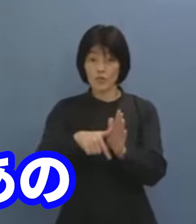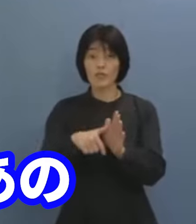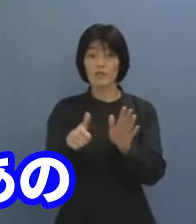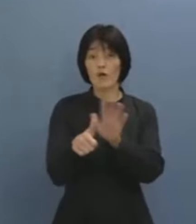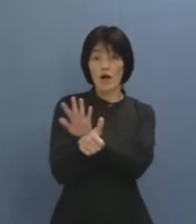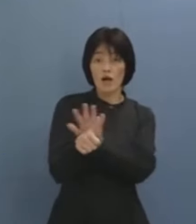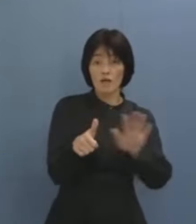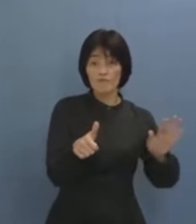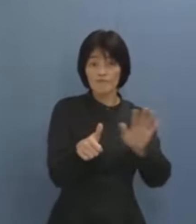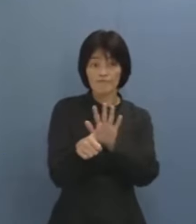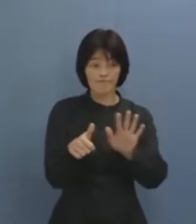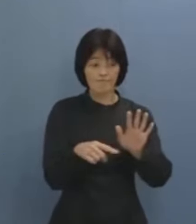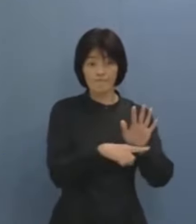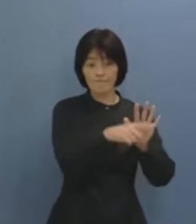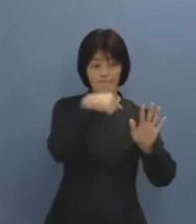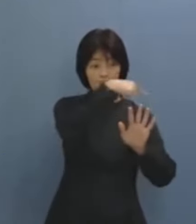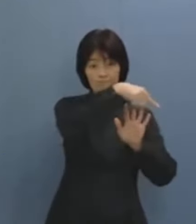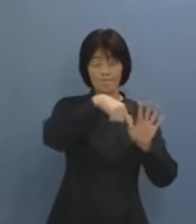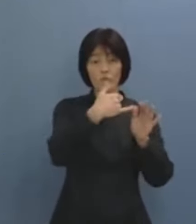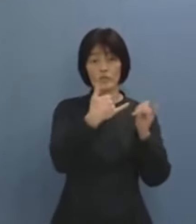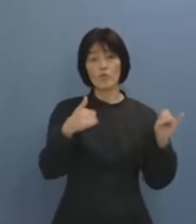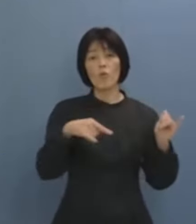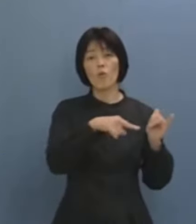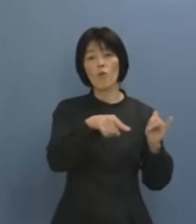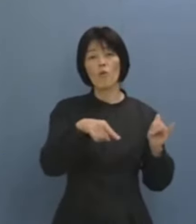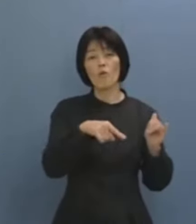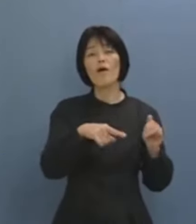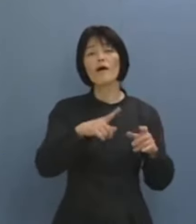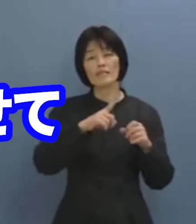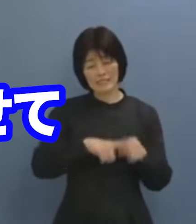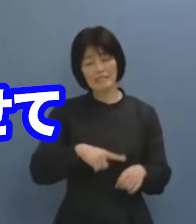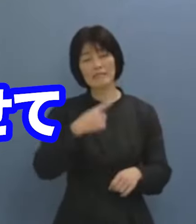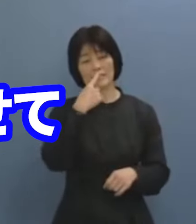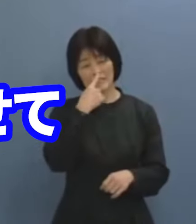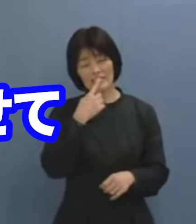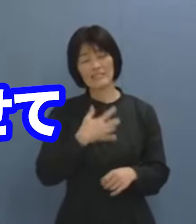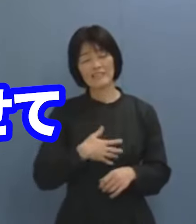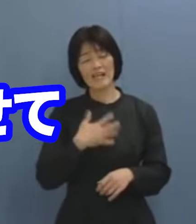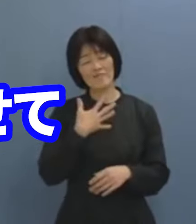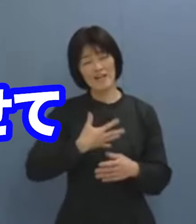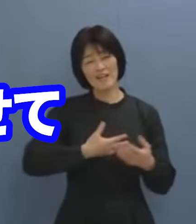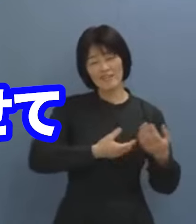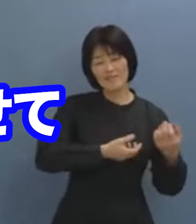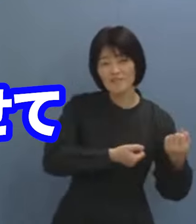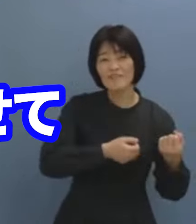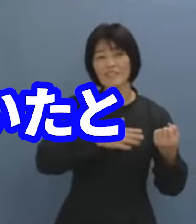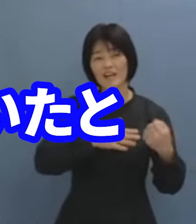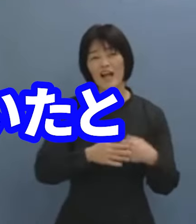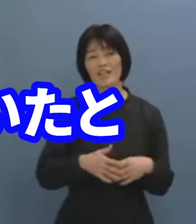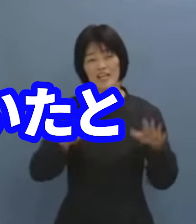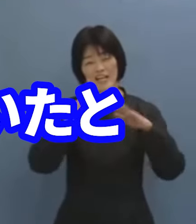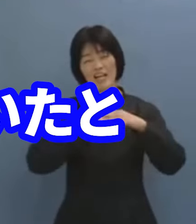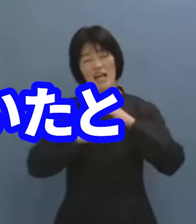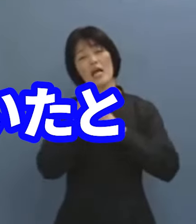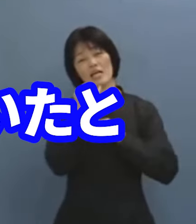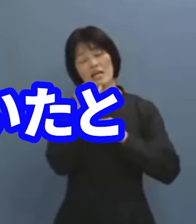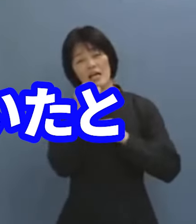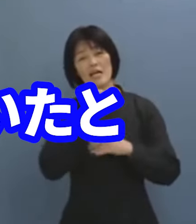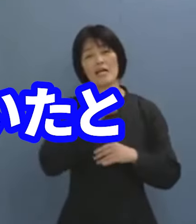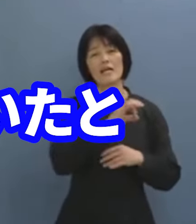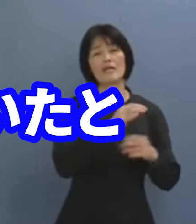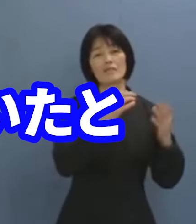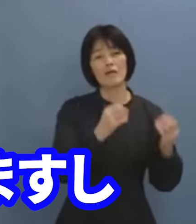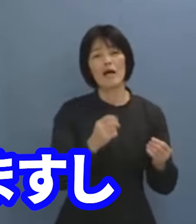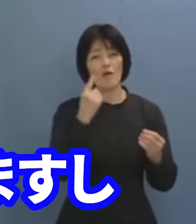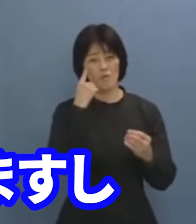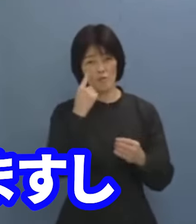はり甘えや緩みがあって、まあ、こういった時間に送らせていただいたということになってしまってたと思